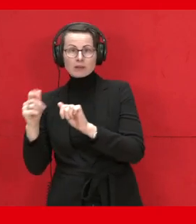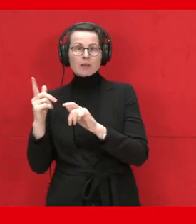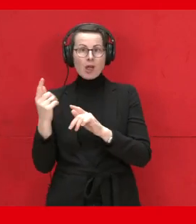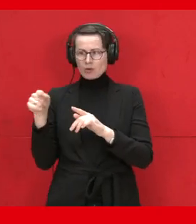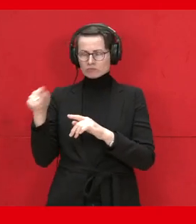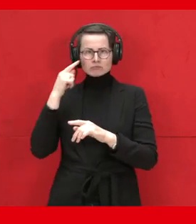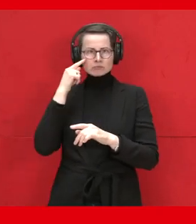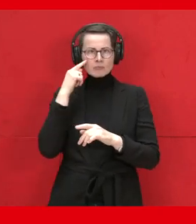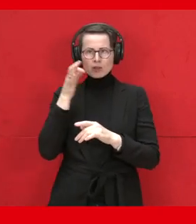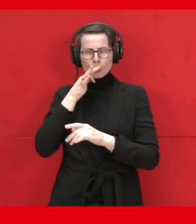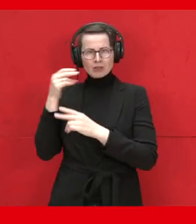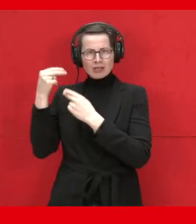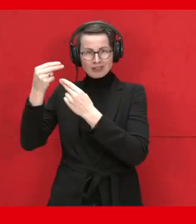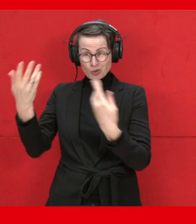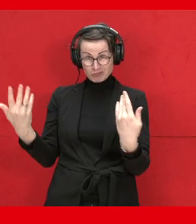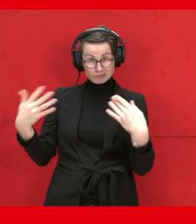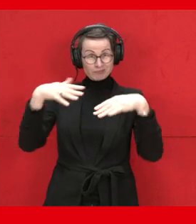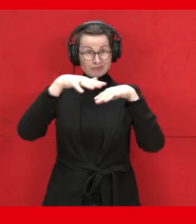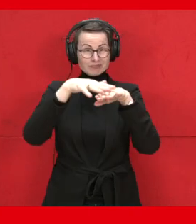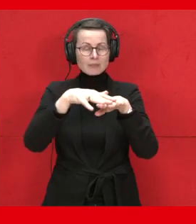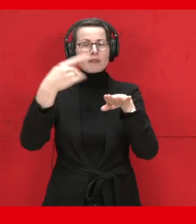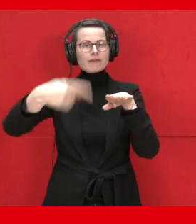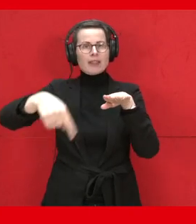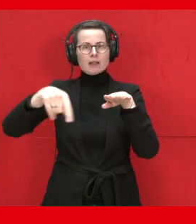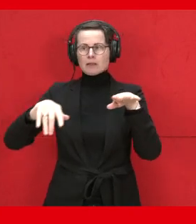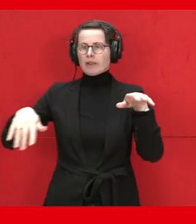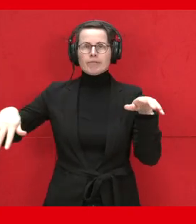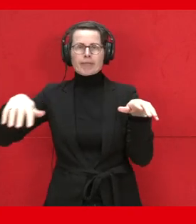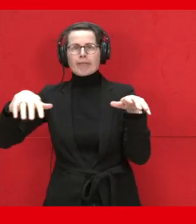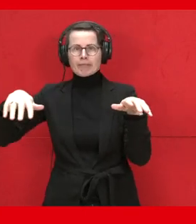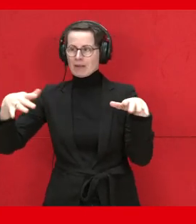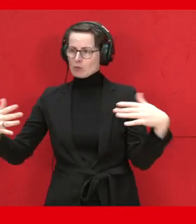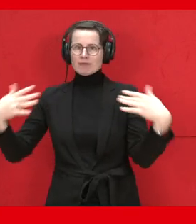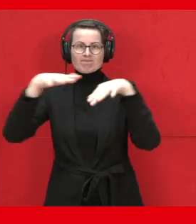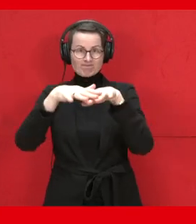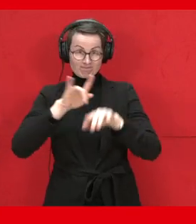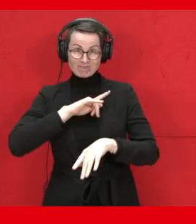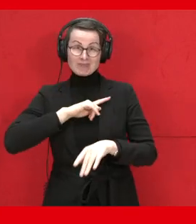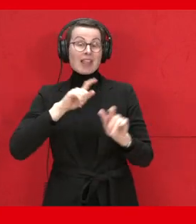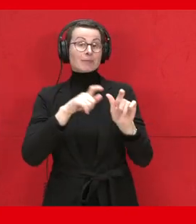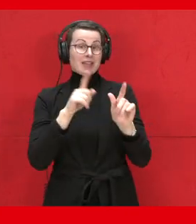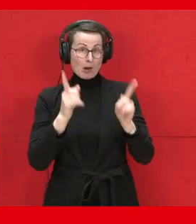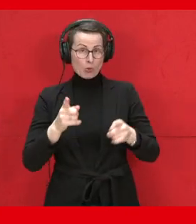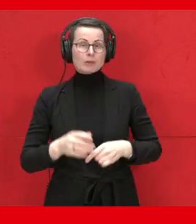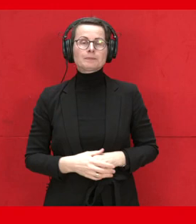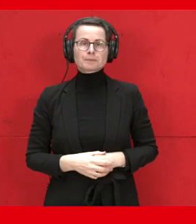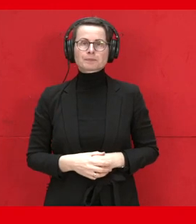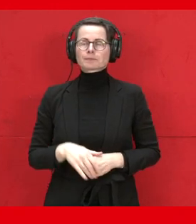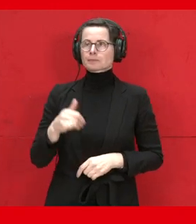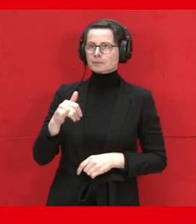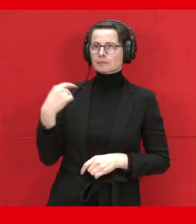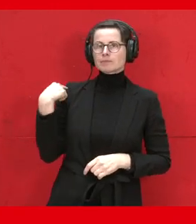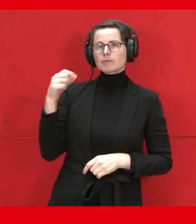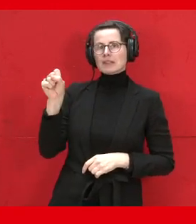fehlende Einbindung der jungen Generation ist ein solches Defizit, das wir zu überwinden haben. Ja, Saskia hat